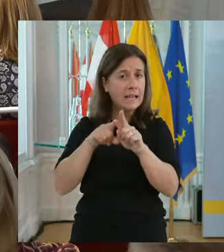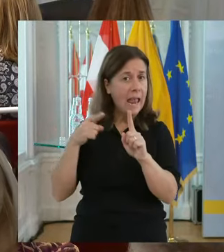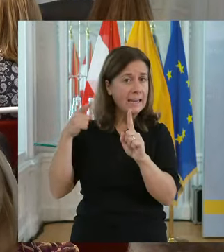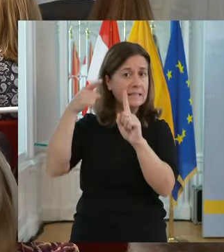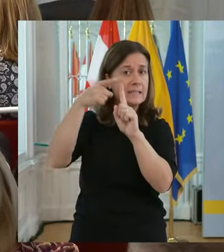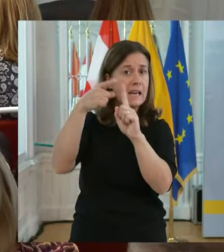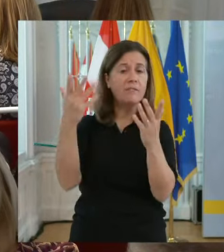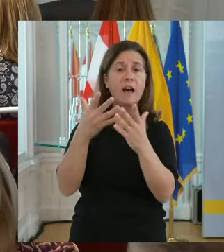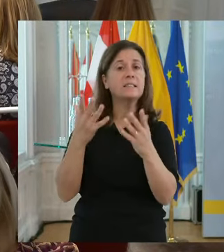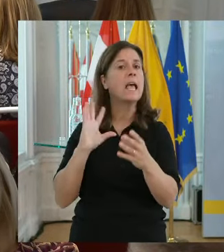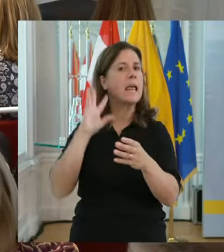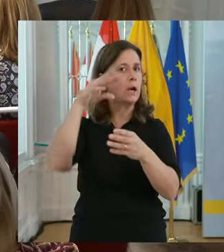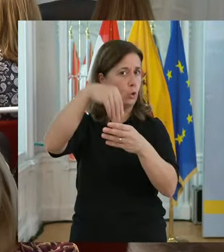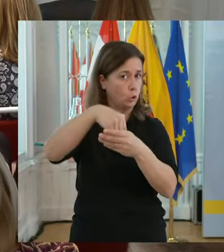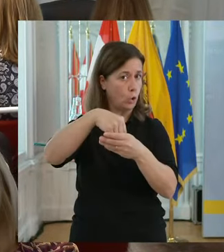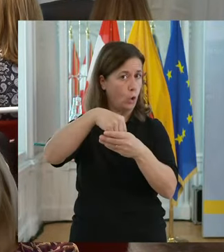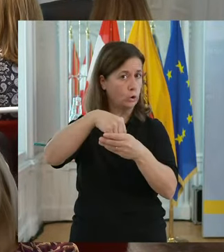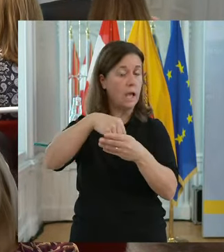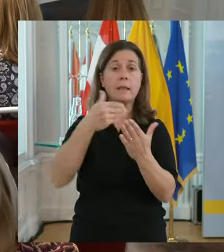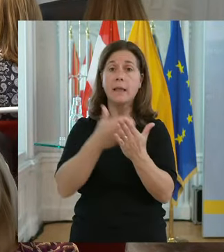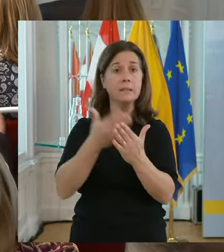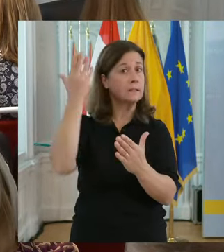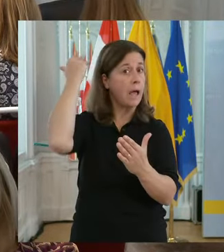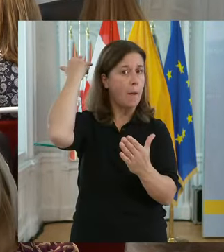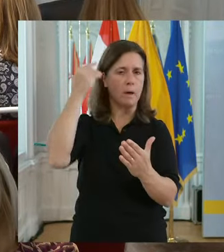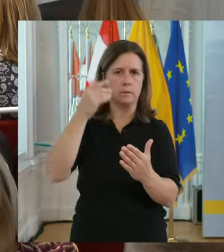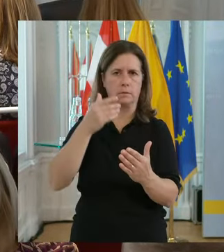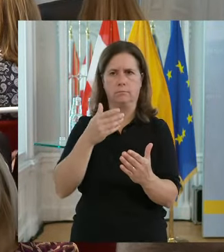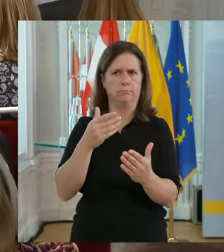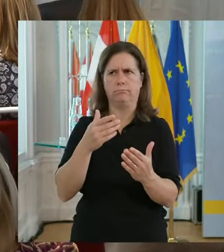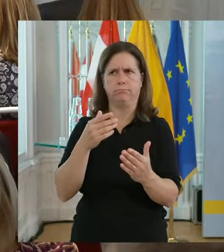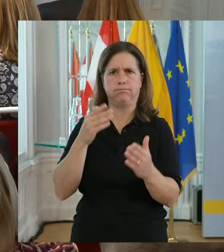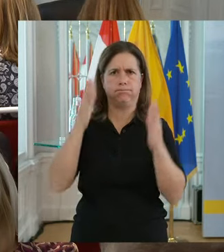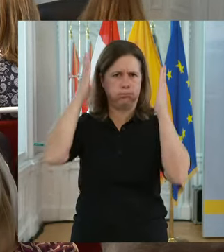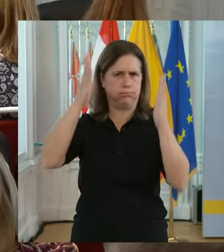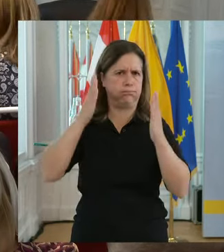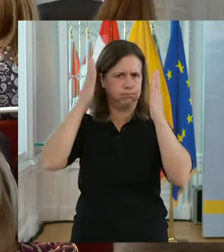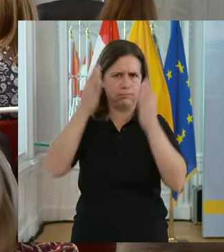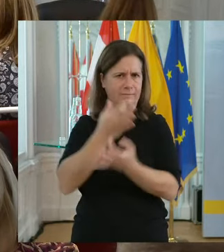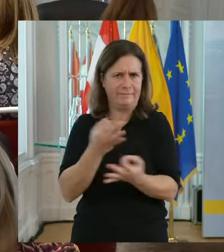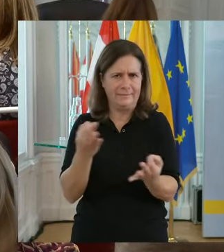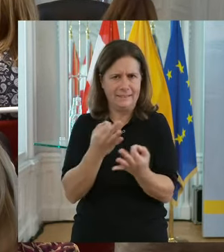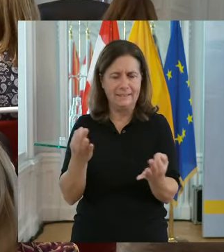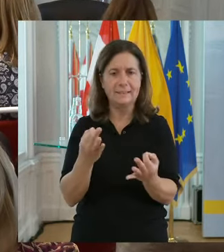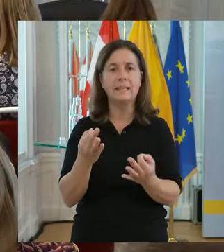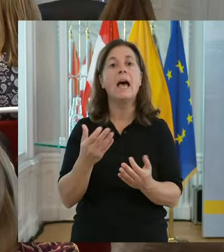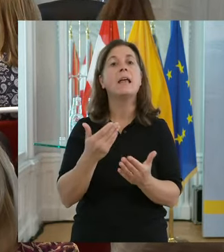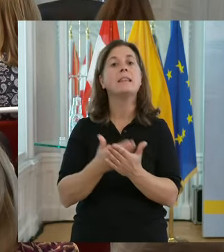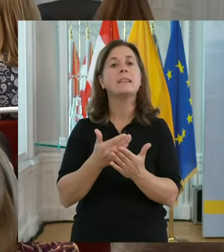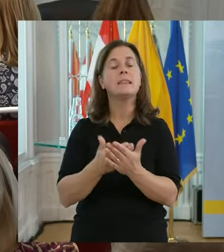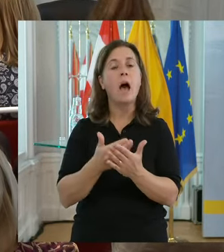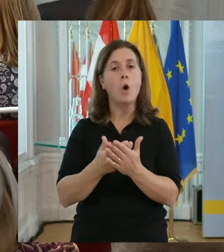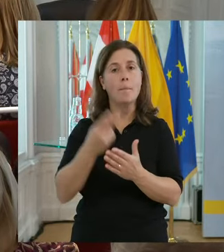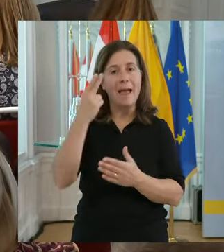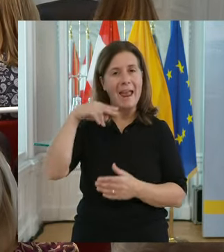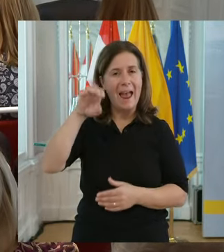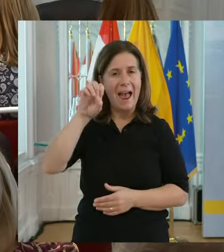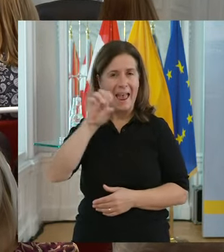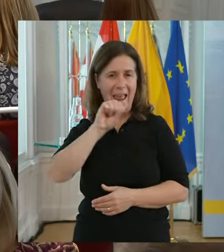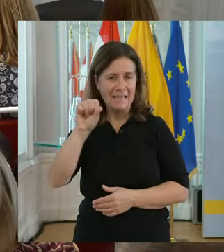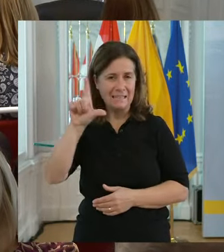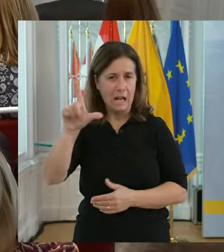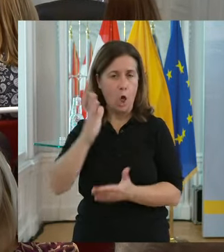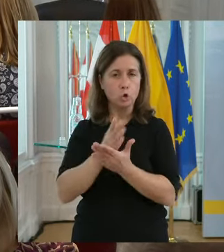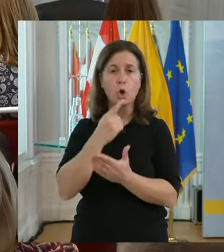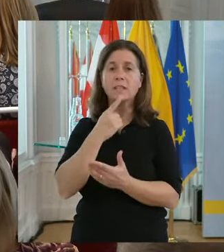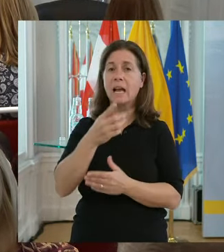das Ziel der Inklusion, ja, das hat sich damals natürlich niemand gedacht. Der Herr Kommissarrat Essel hat gerade angesprochen, vor